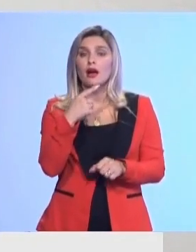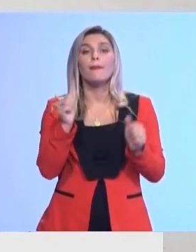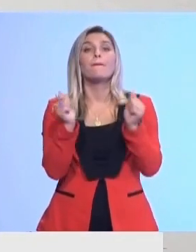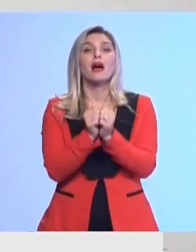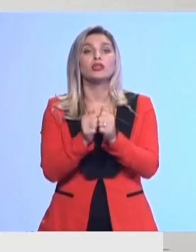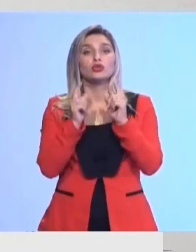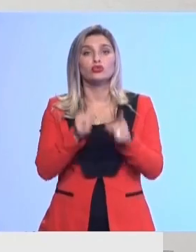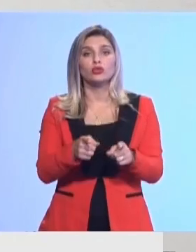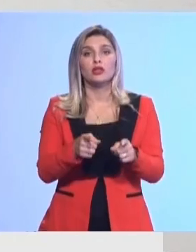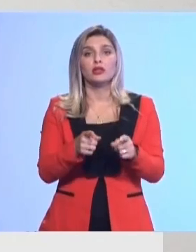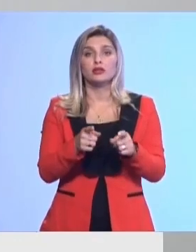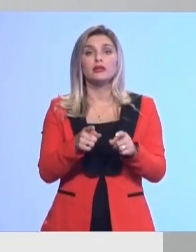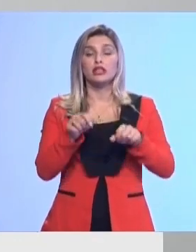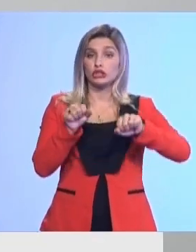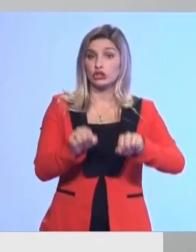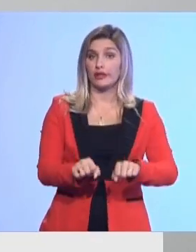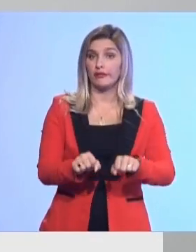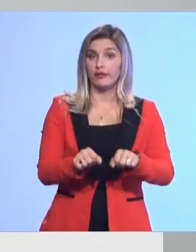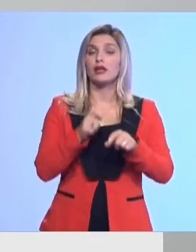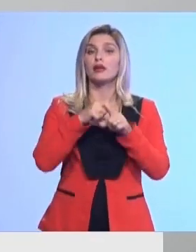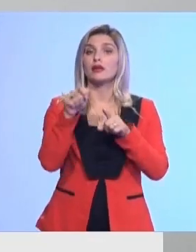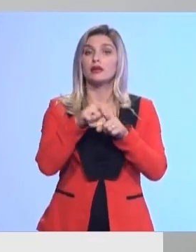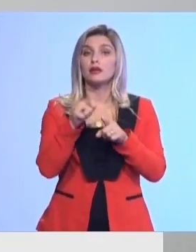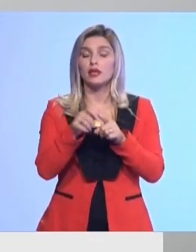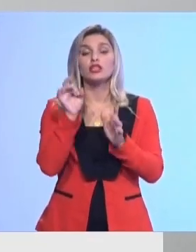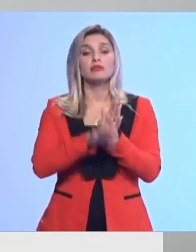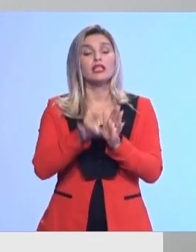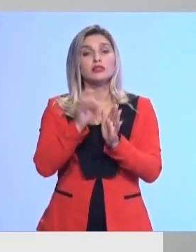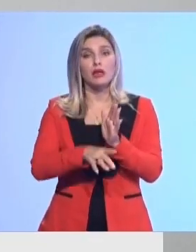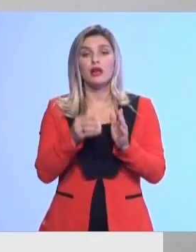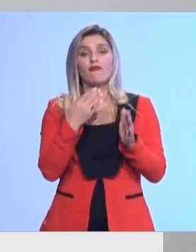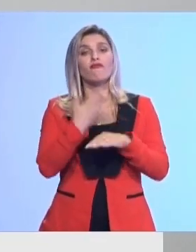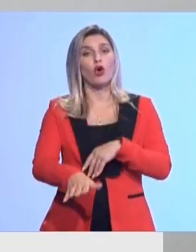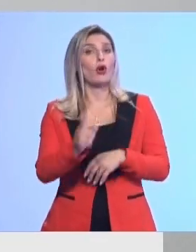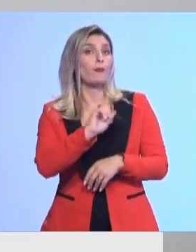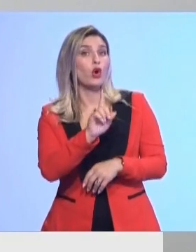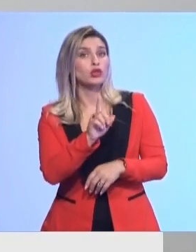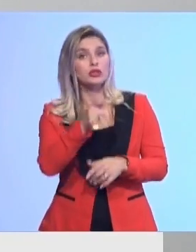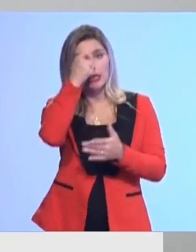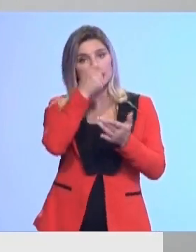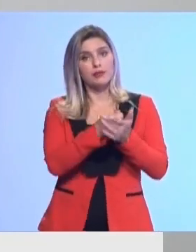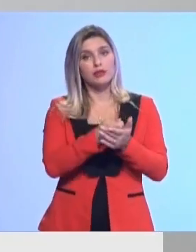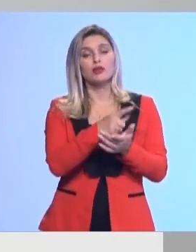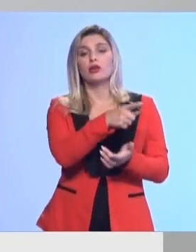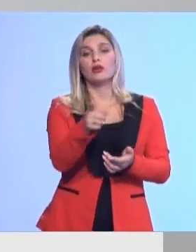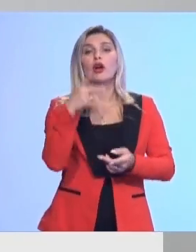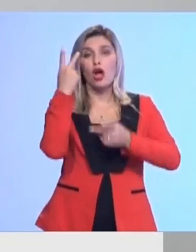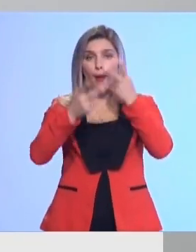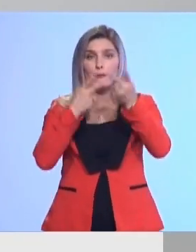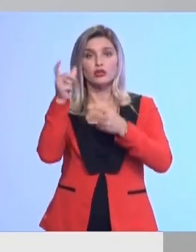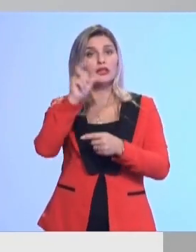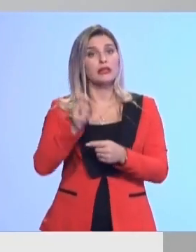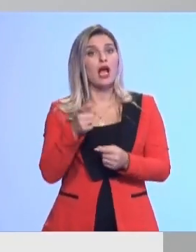me kuvendin duhet që sa më shpejt që është mundur pavonesa duke respektuar opinionet e Komisionit të Venecias